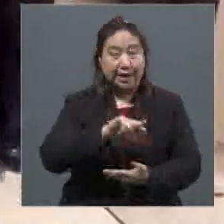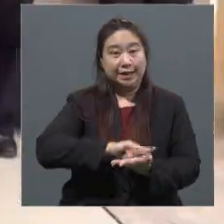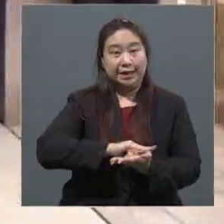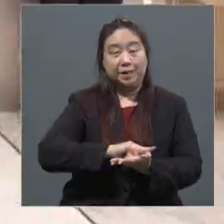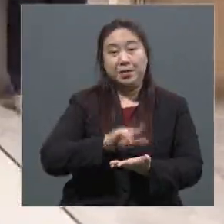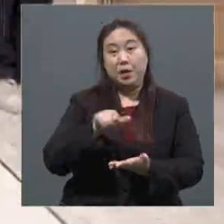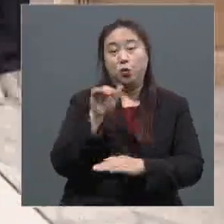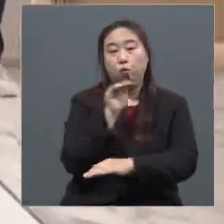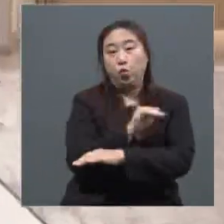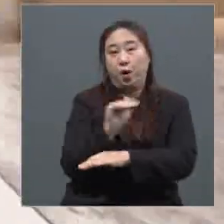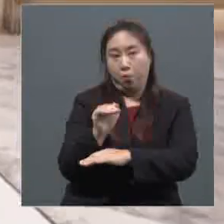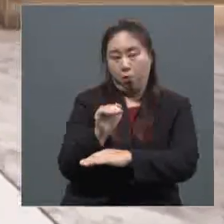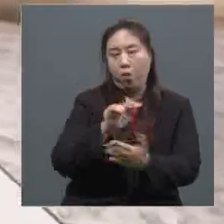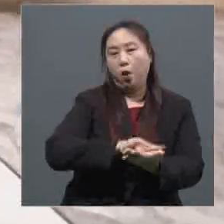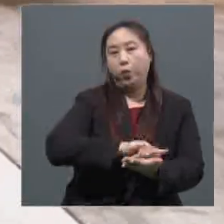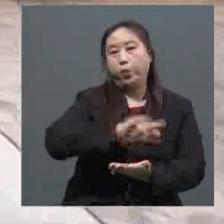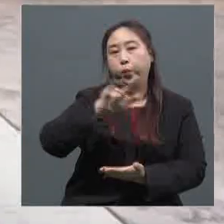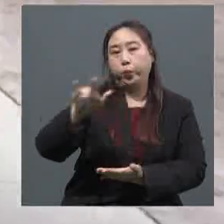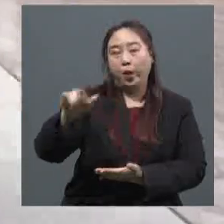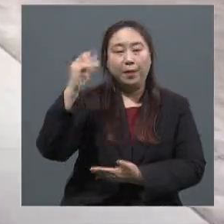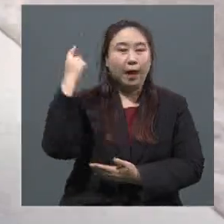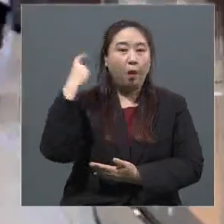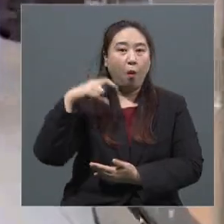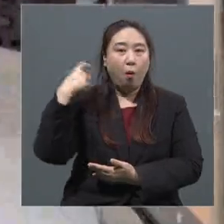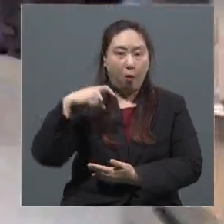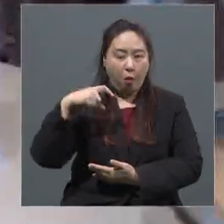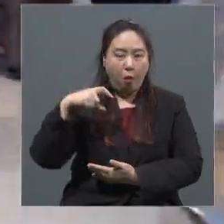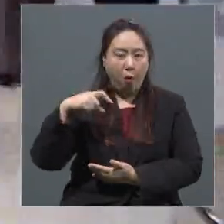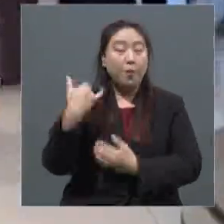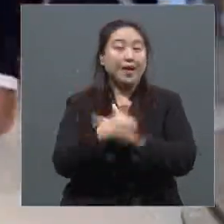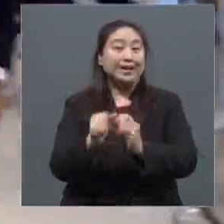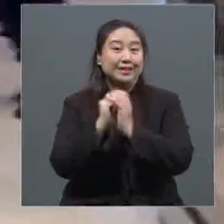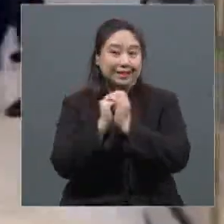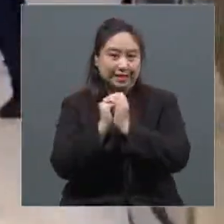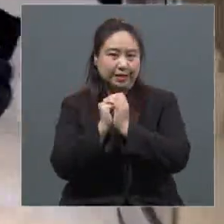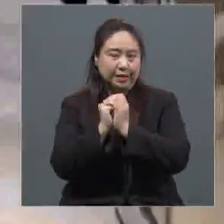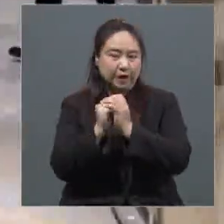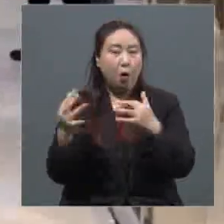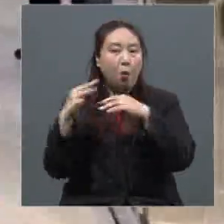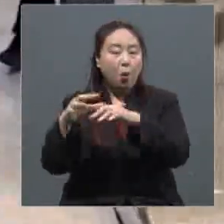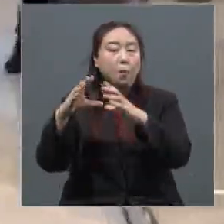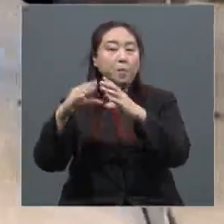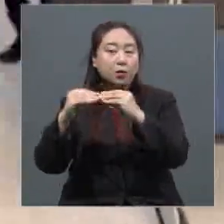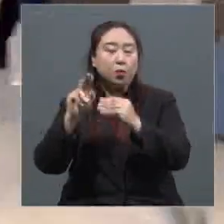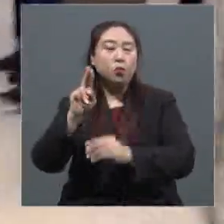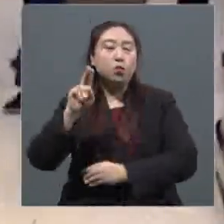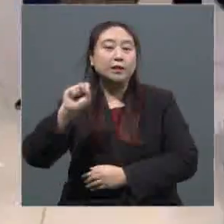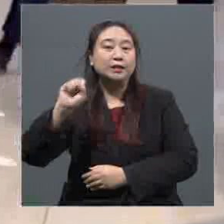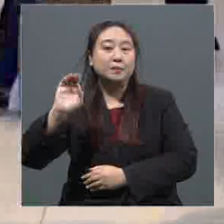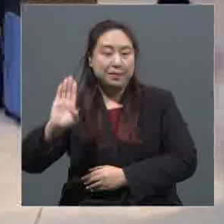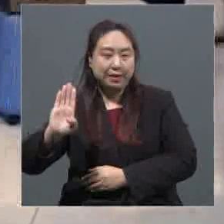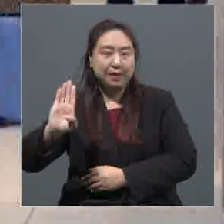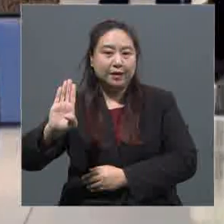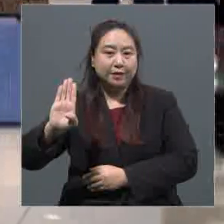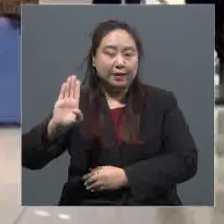สุวรรณภูมิไปยังเขตบริหารพิเศษฮ่องกงสาธารณรัฐประชาชนจีนเพื่อจะเข้าร่วมงานประชุม USB AsianInvestment